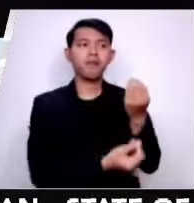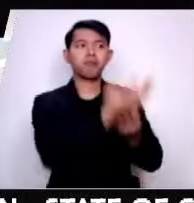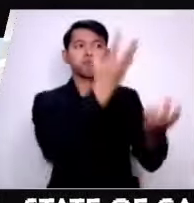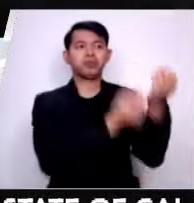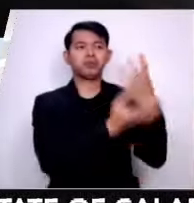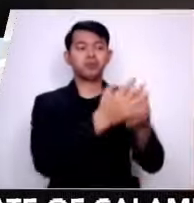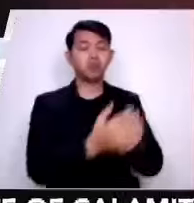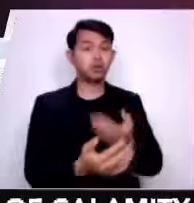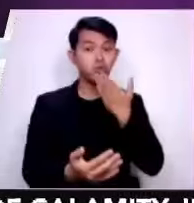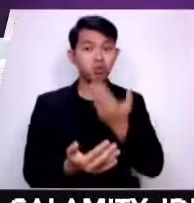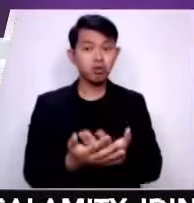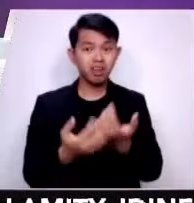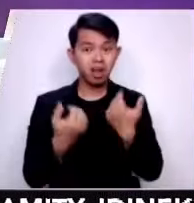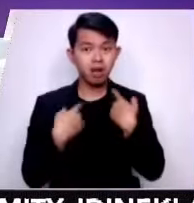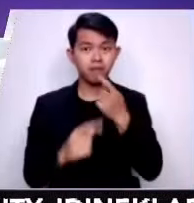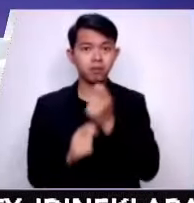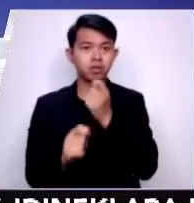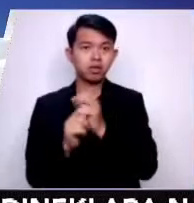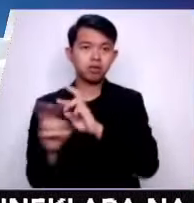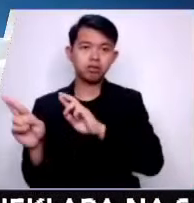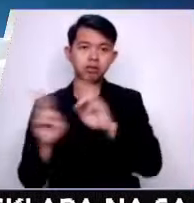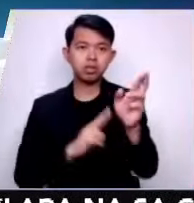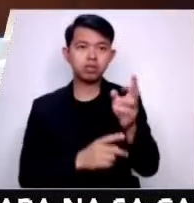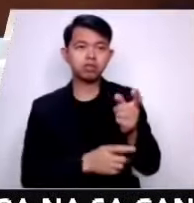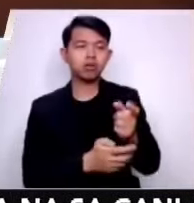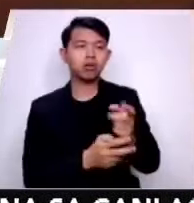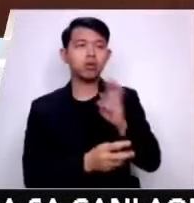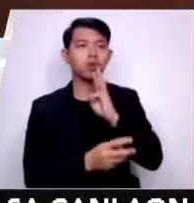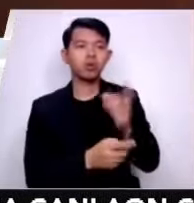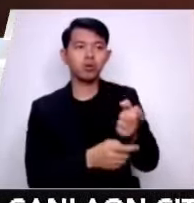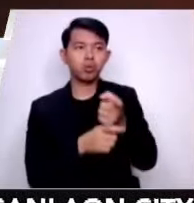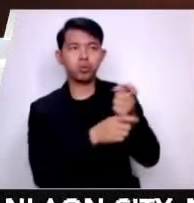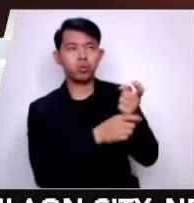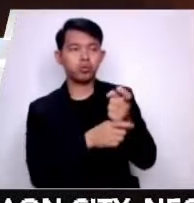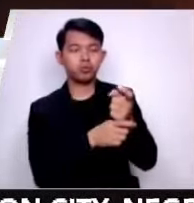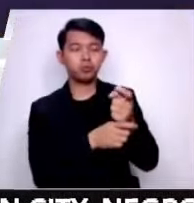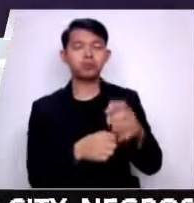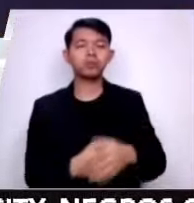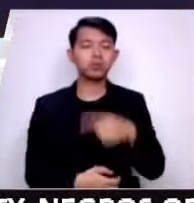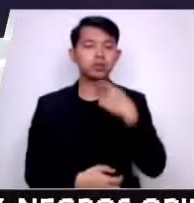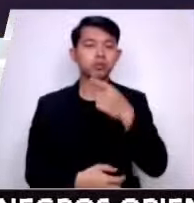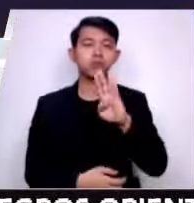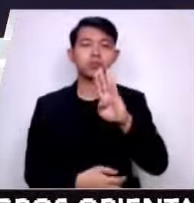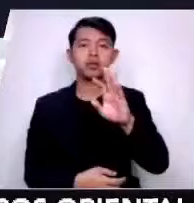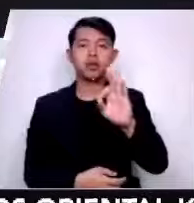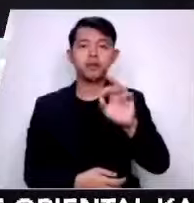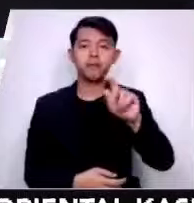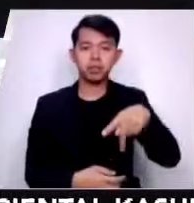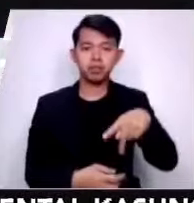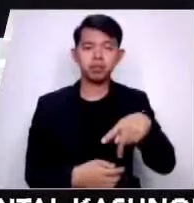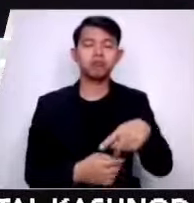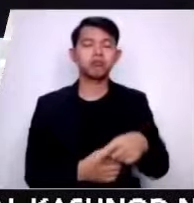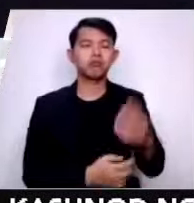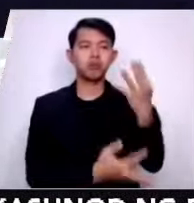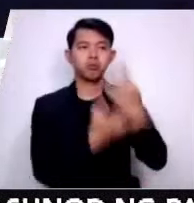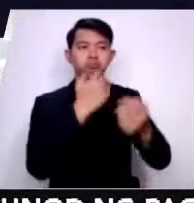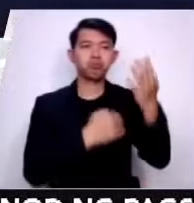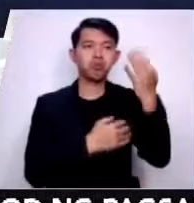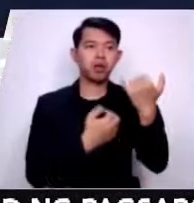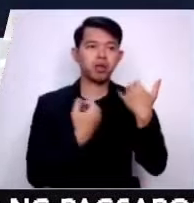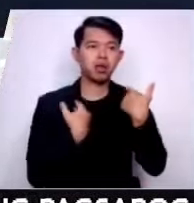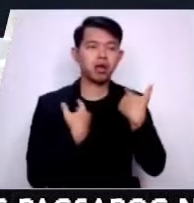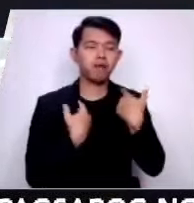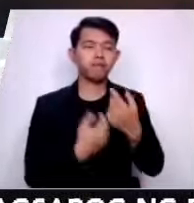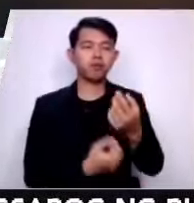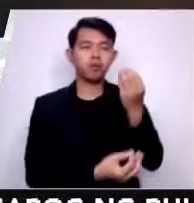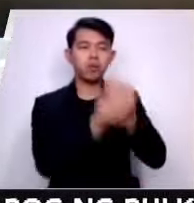naka-standby na truck ng bumbero sa lugar. Ayon sa BFP, fireworks ang pinagmulan ng apoy. Mali rin daw ang